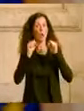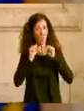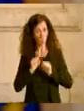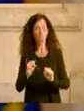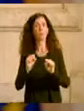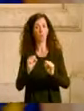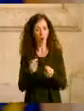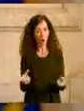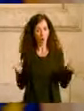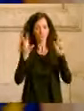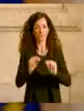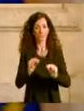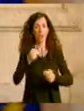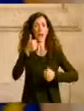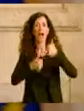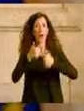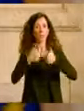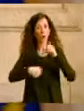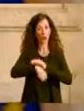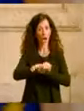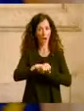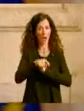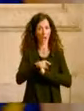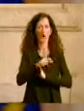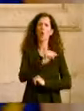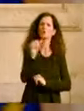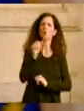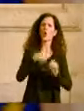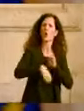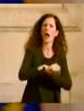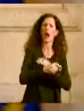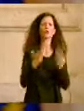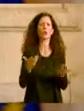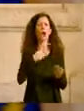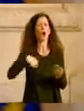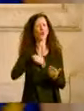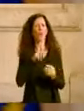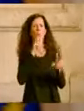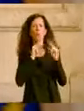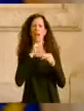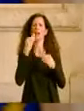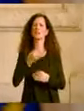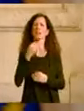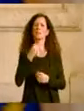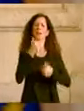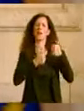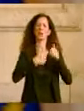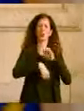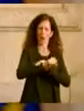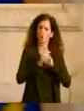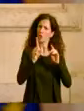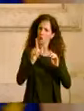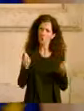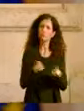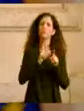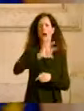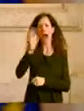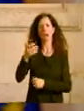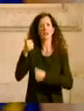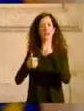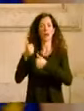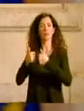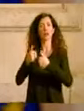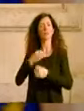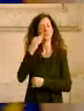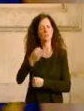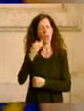garantire la ripresa del campionato, non solo di calcio, noi parliamo solo di calcio, sono tutti gli altri campionati, in condizioni di massima